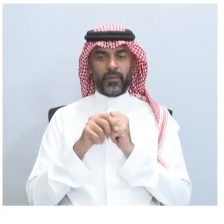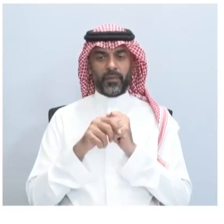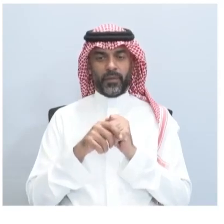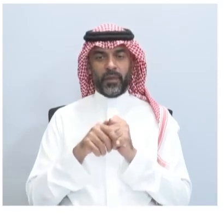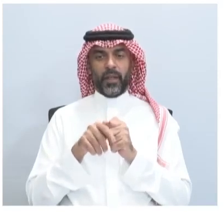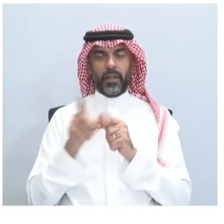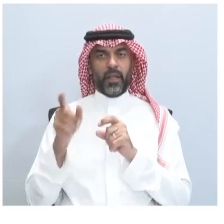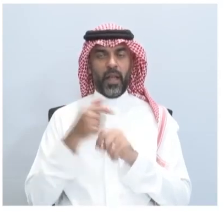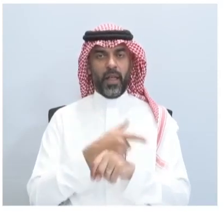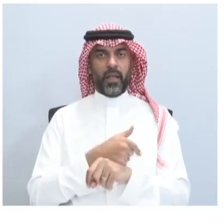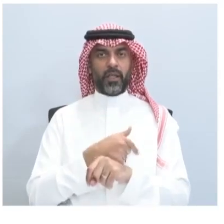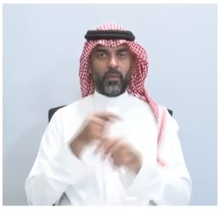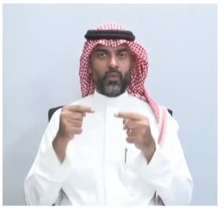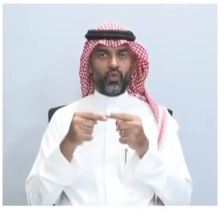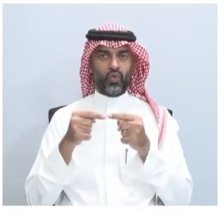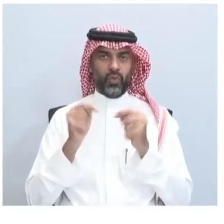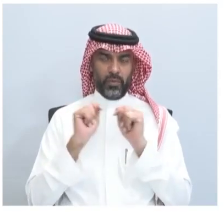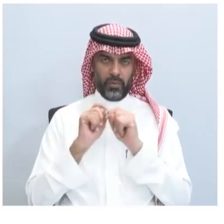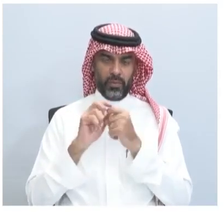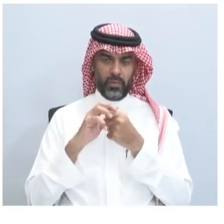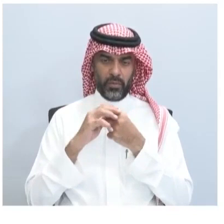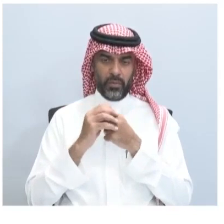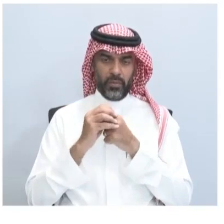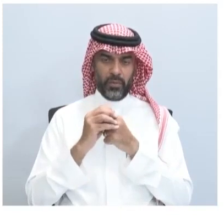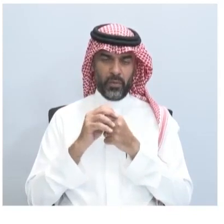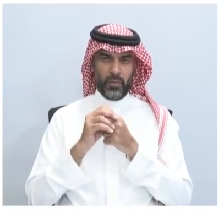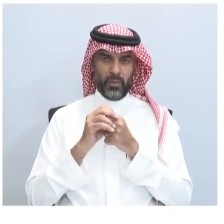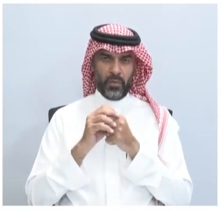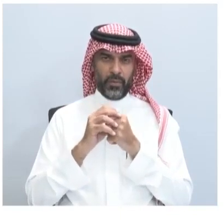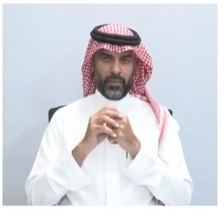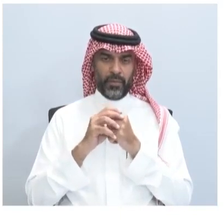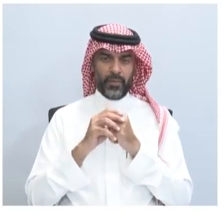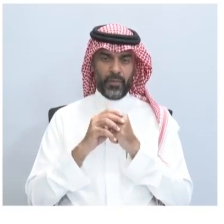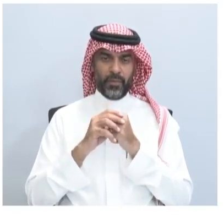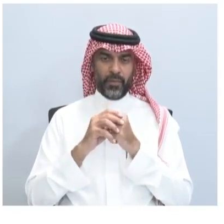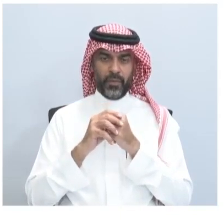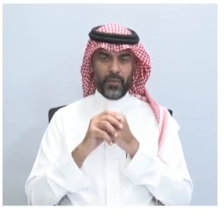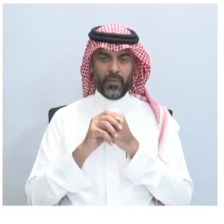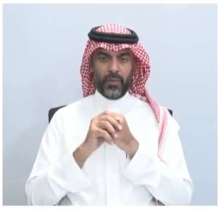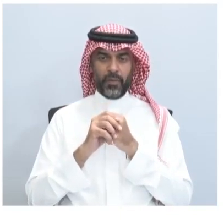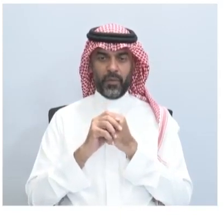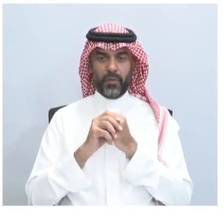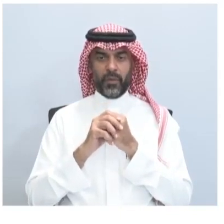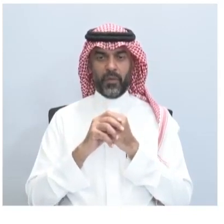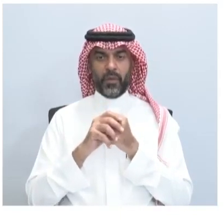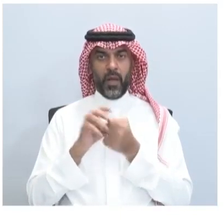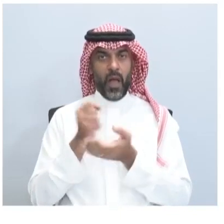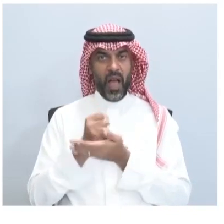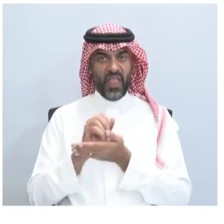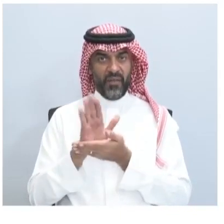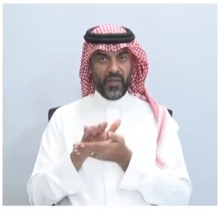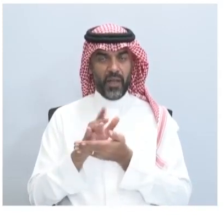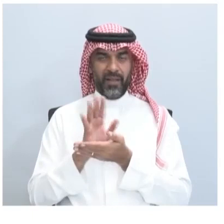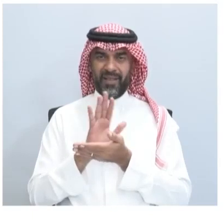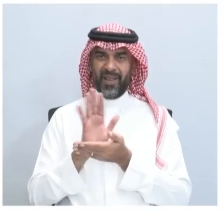اذا هي اسم موصول ما التغيير الذي حصل لم نحذف شيئا لانه لا يحذف الا الف ما